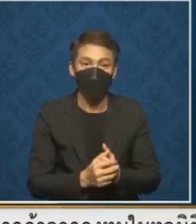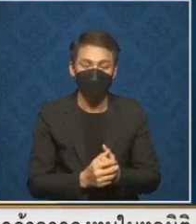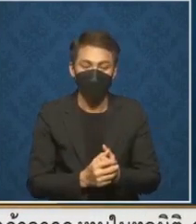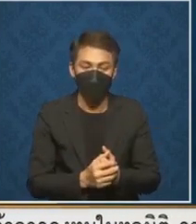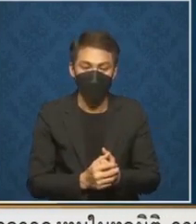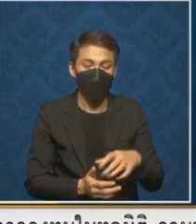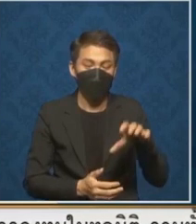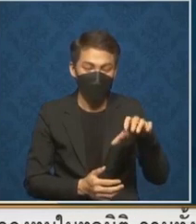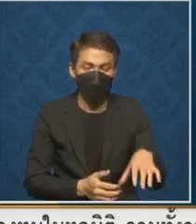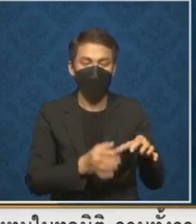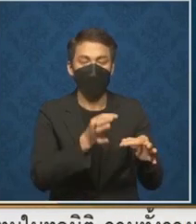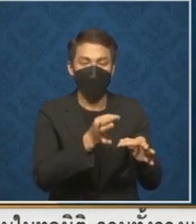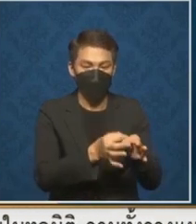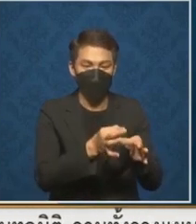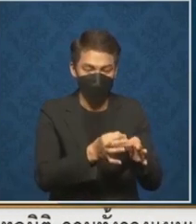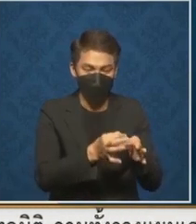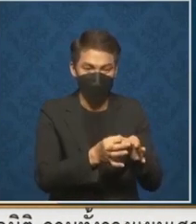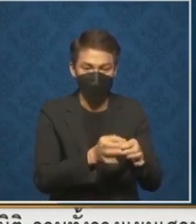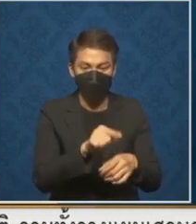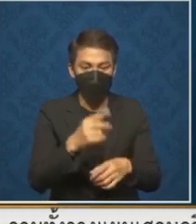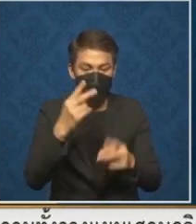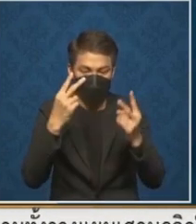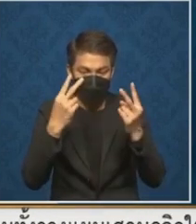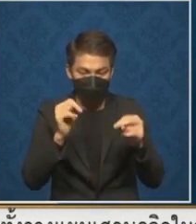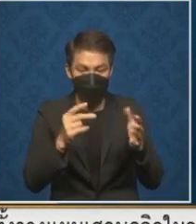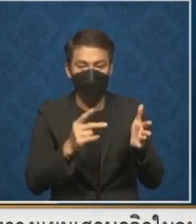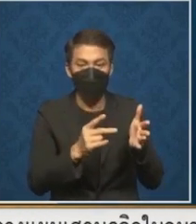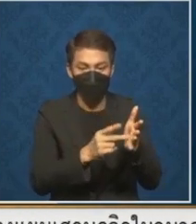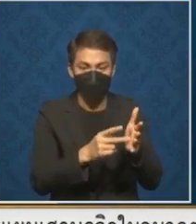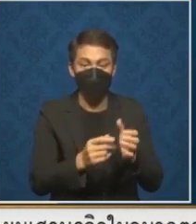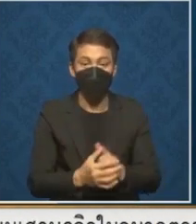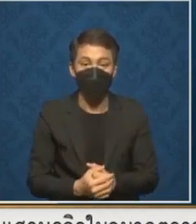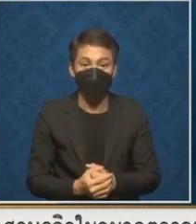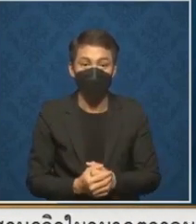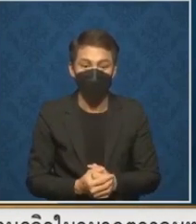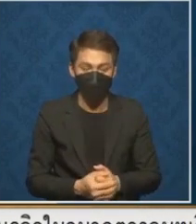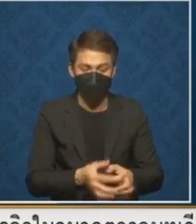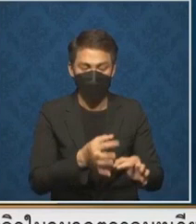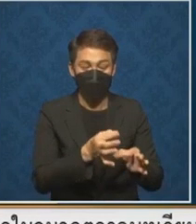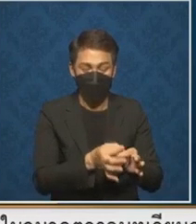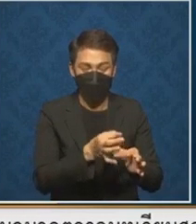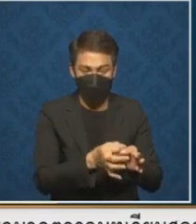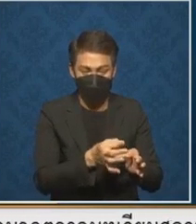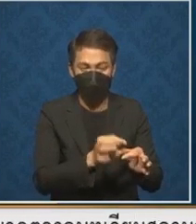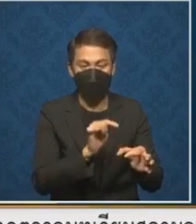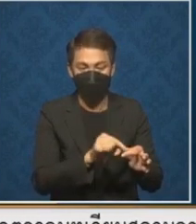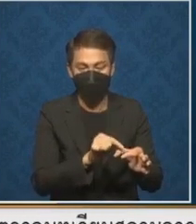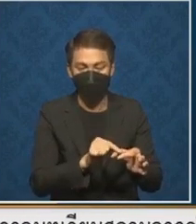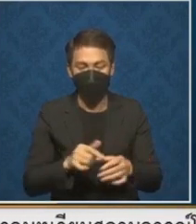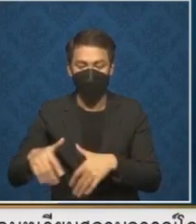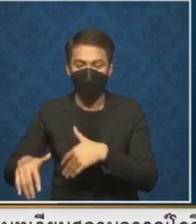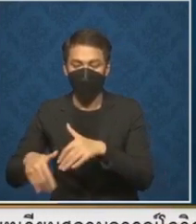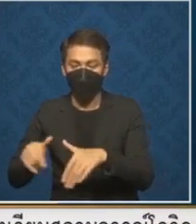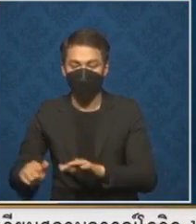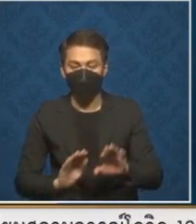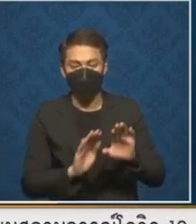ถาบันการเงินที่ทานยกดูอยู่สถาบันการเงินเนี่กเปนเงินทประชาชมไปฝากให้ค